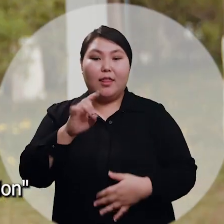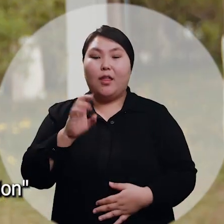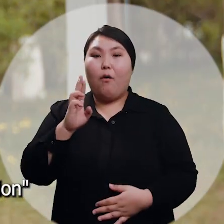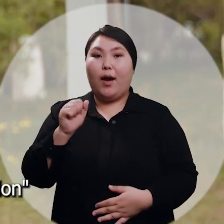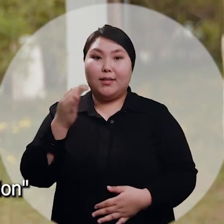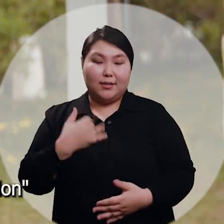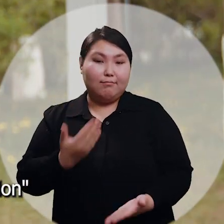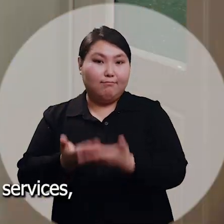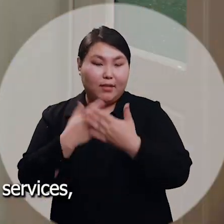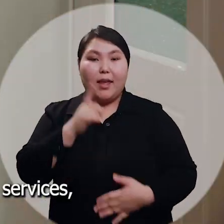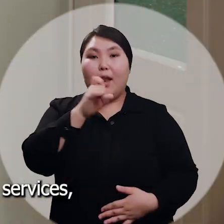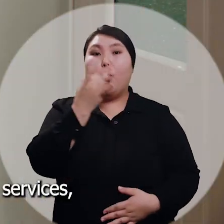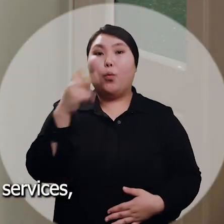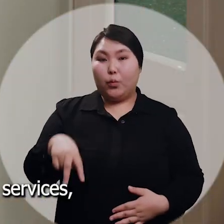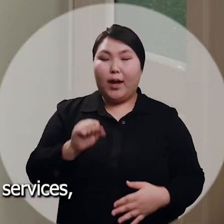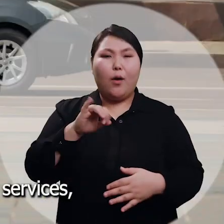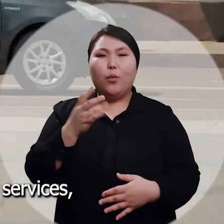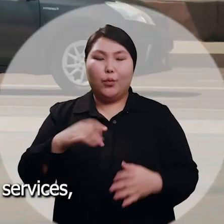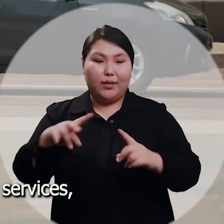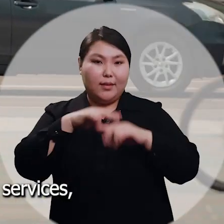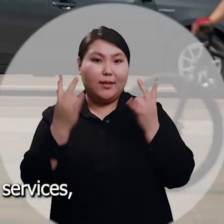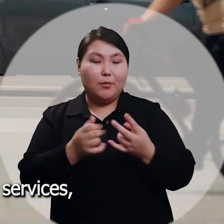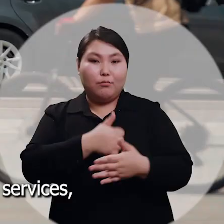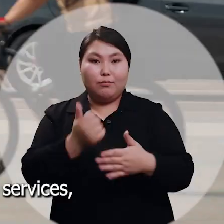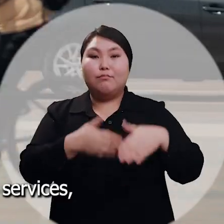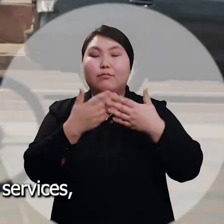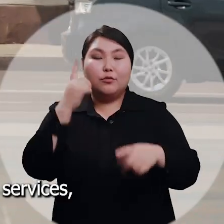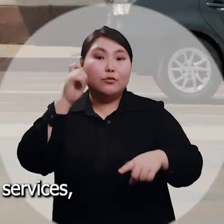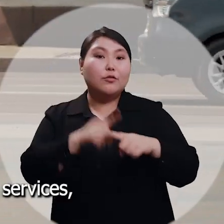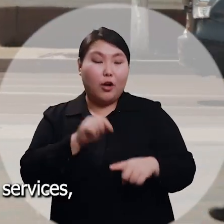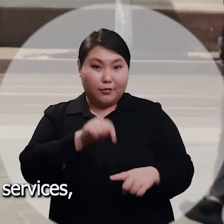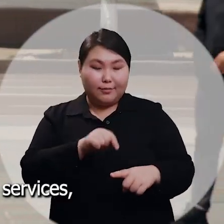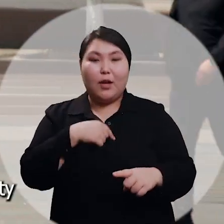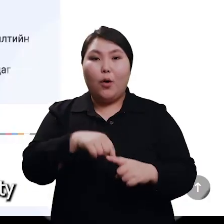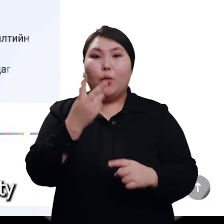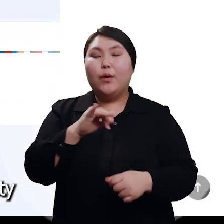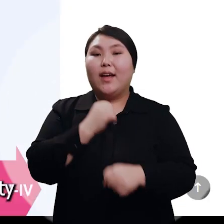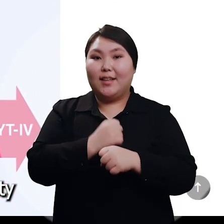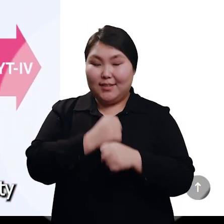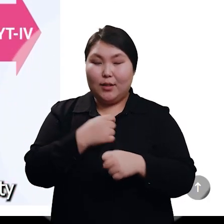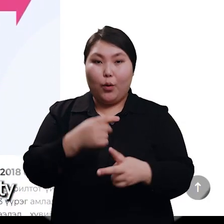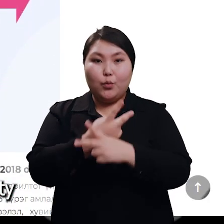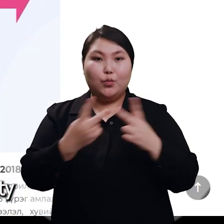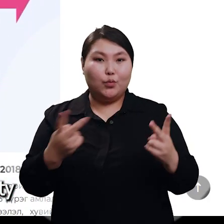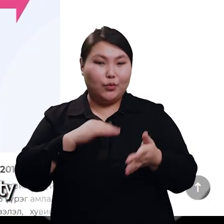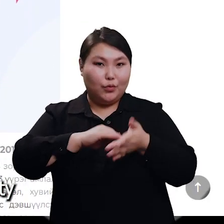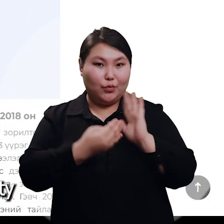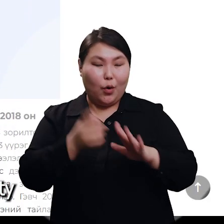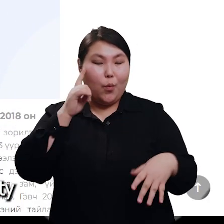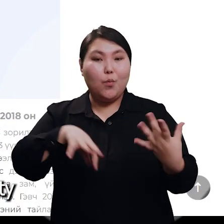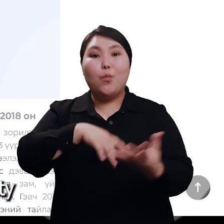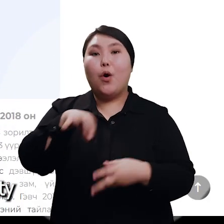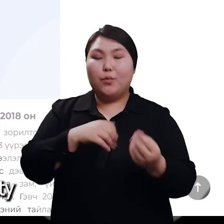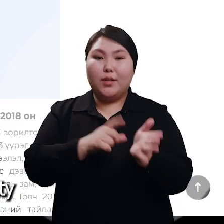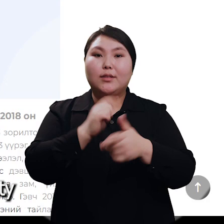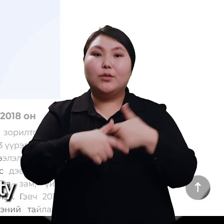реновацийг дэмтсэн эр үүл аюлгүү нэг мэг бүрдүүлгэд чэгэсэн байх зарлтэйн хүрээнд үүлэжлэганы үндэсний түлэвлэгог